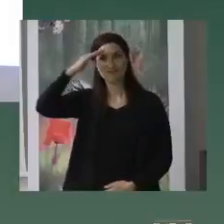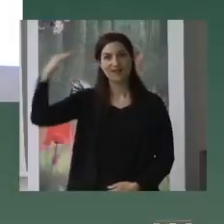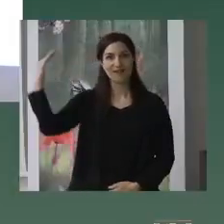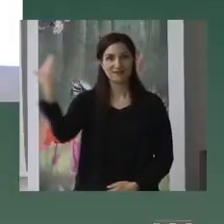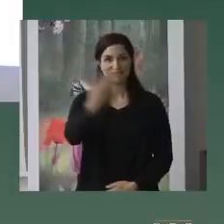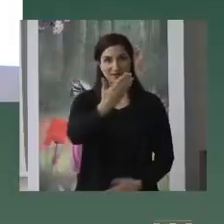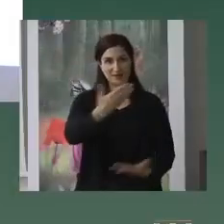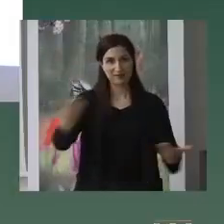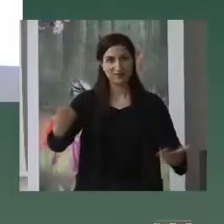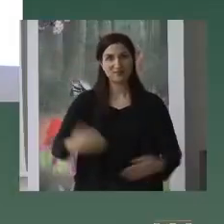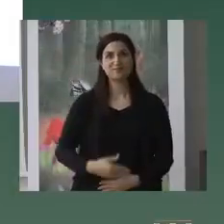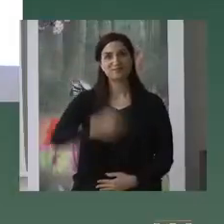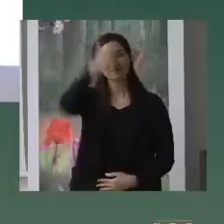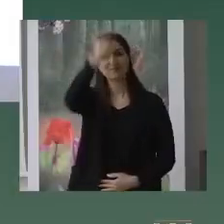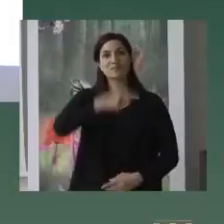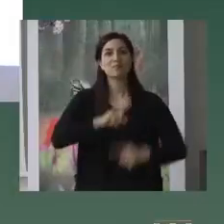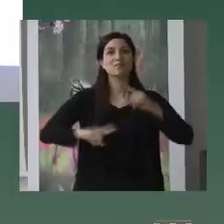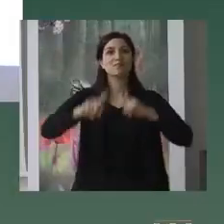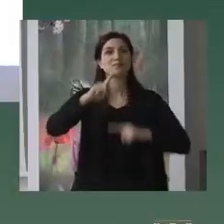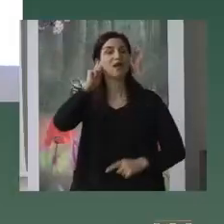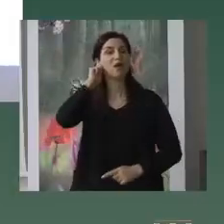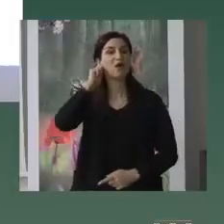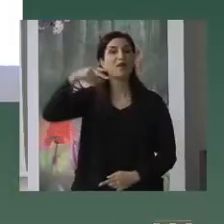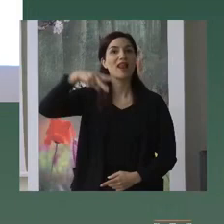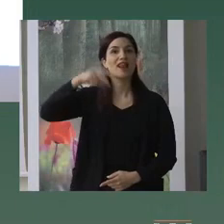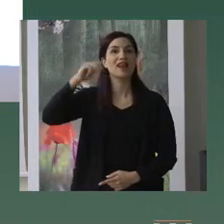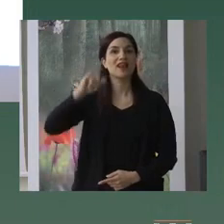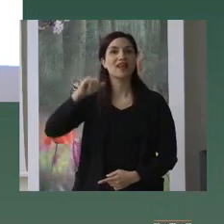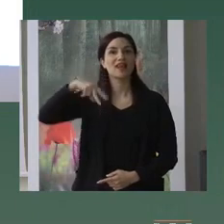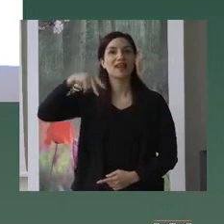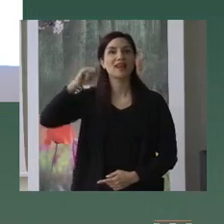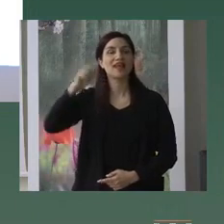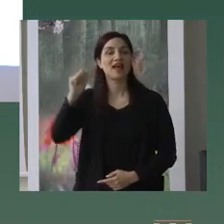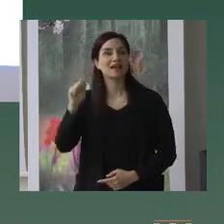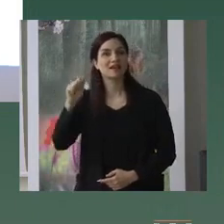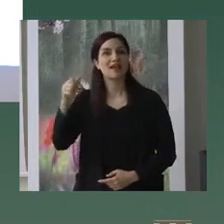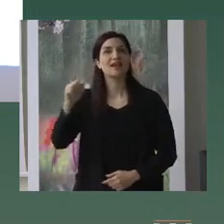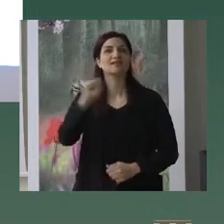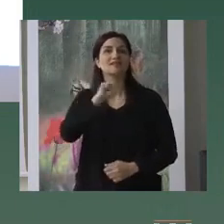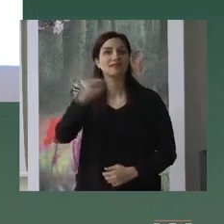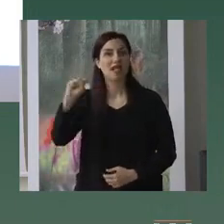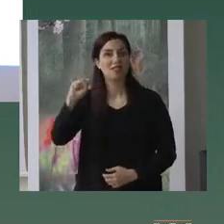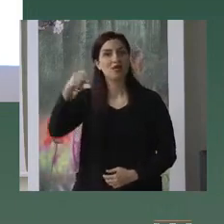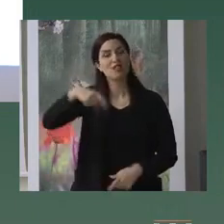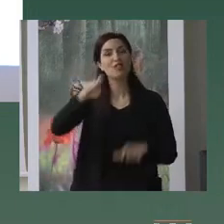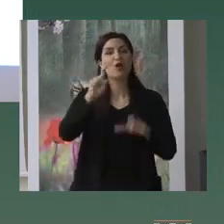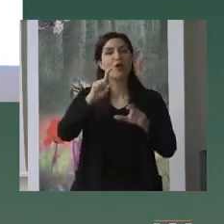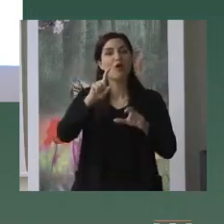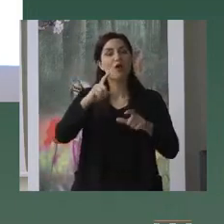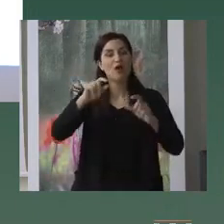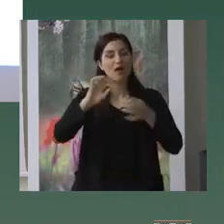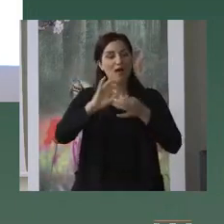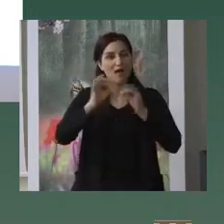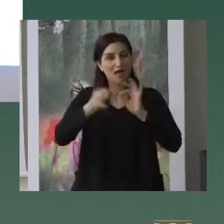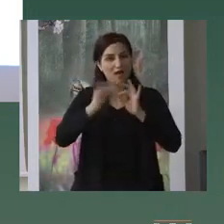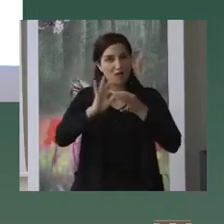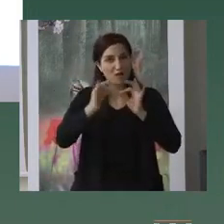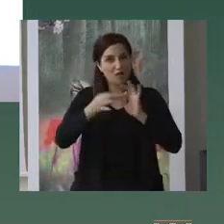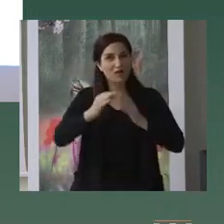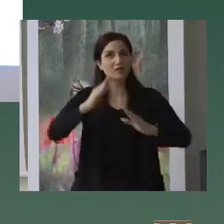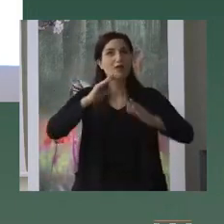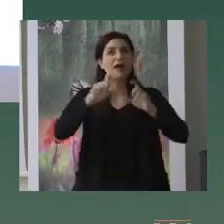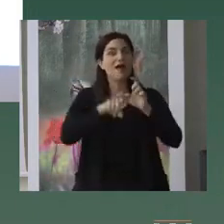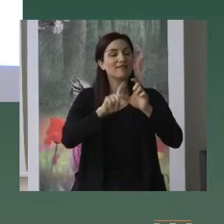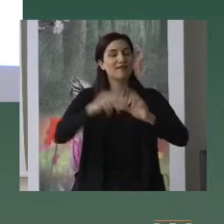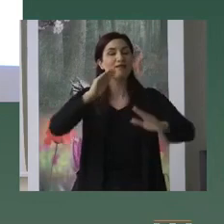Καλησπέρα σας. Είμαι η Λίλιαν Σταθόρη, Marketing and Communications Officer για την Ελληνική Εταιρεία Προστασίας της Φύσης και θα ήθελα να σας